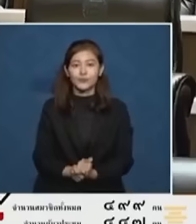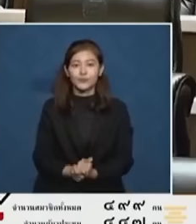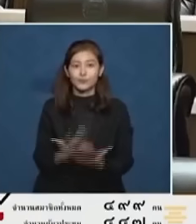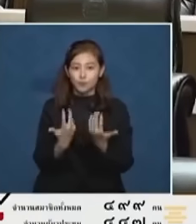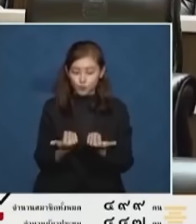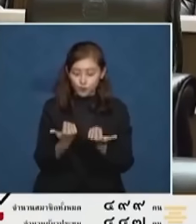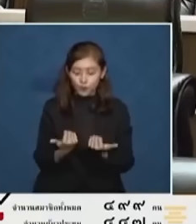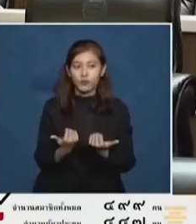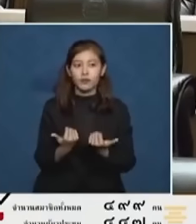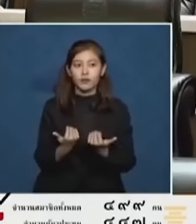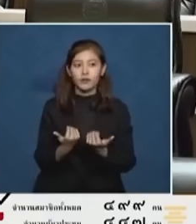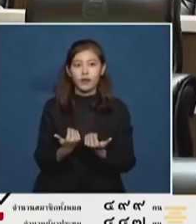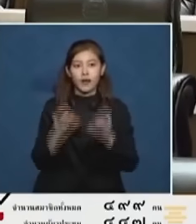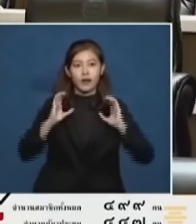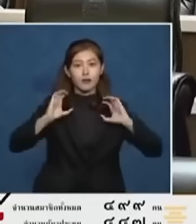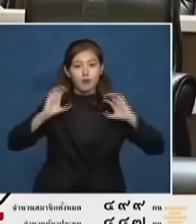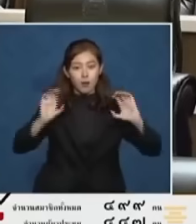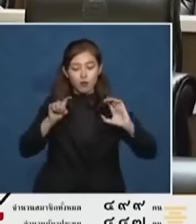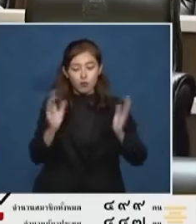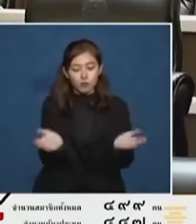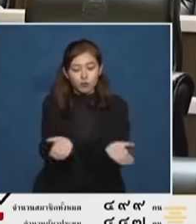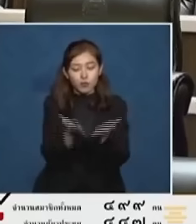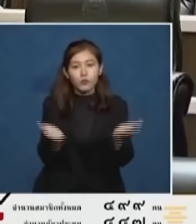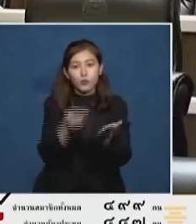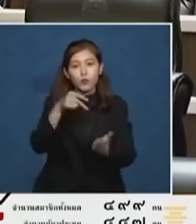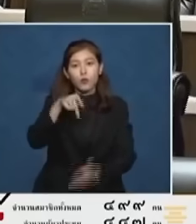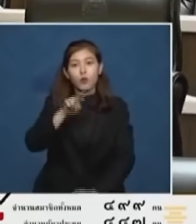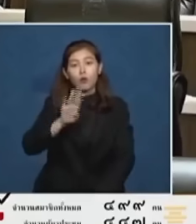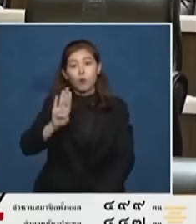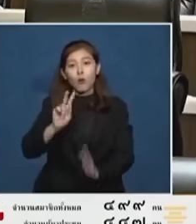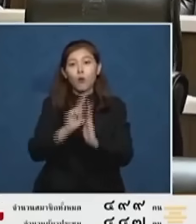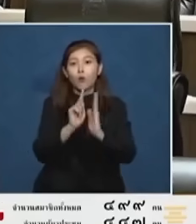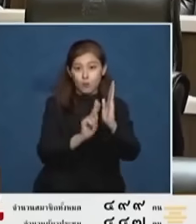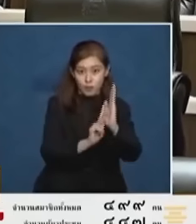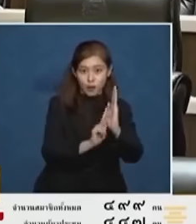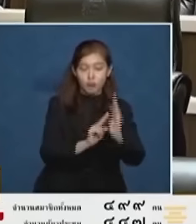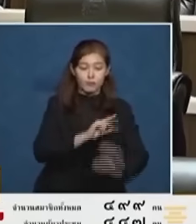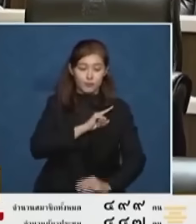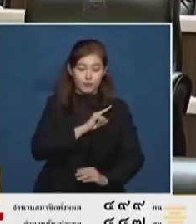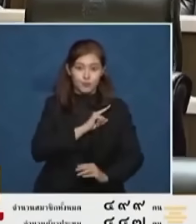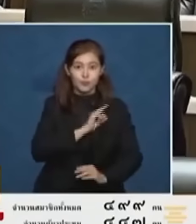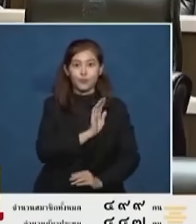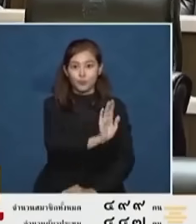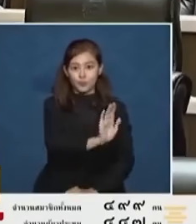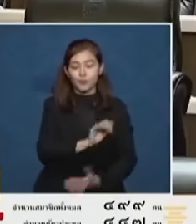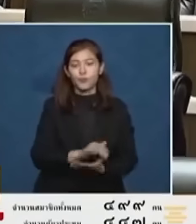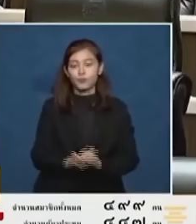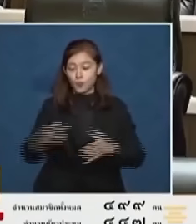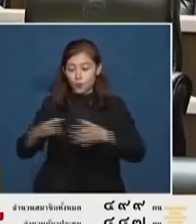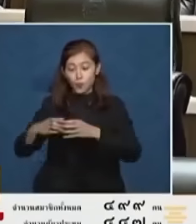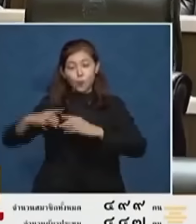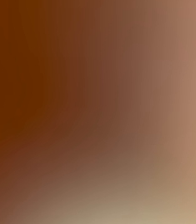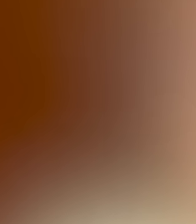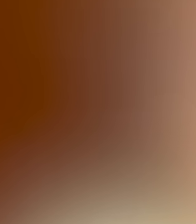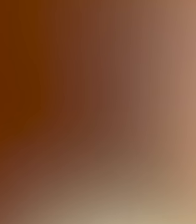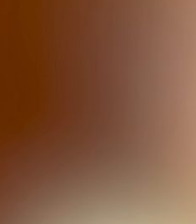ำท่านสมาชิกที่เคารพการอยู่ในห้องสี่เหลี่ยมไปไหนไม่ได้อันนี้ก็คือ